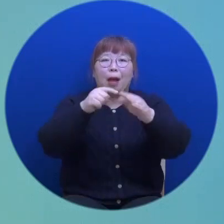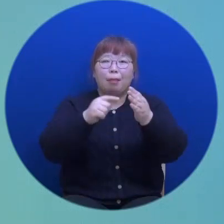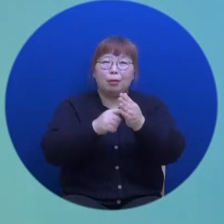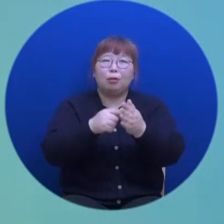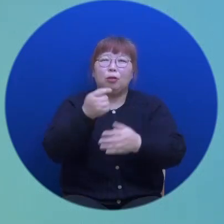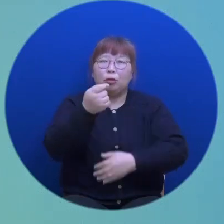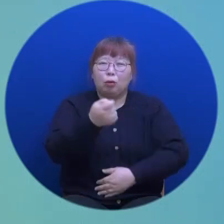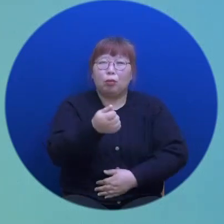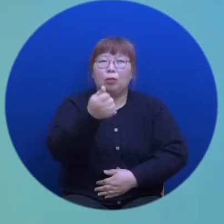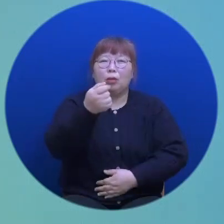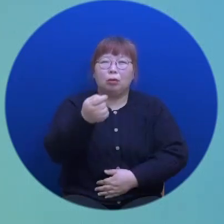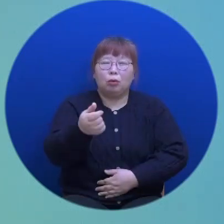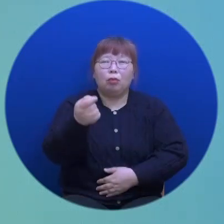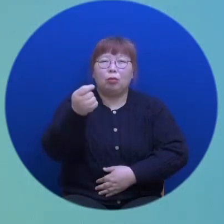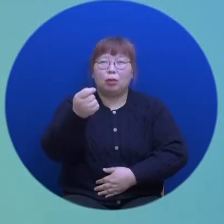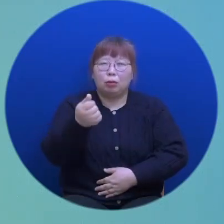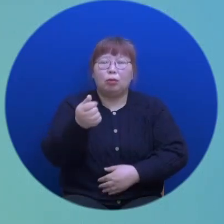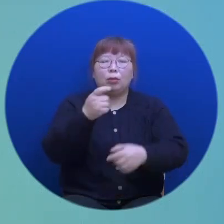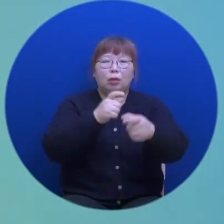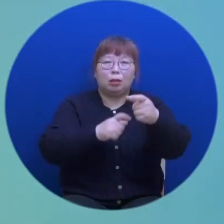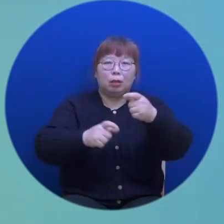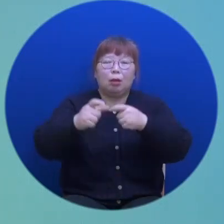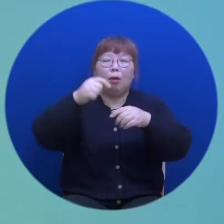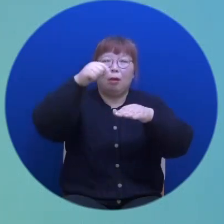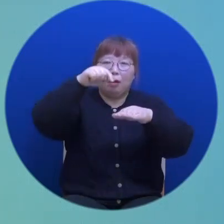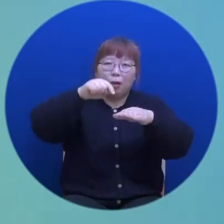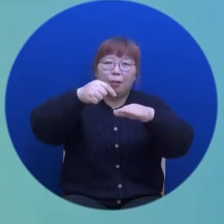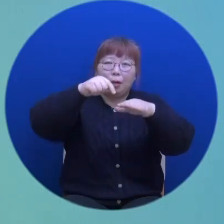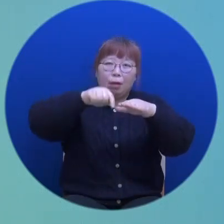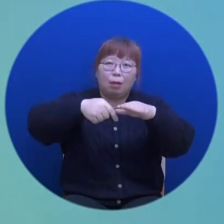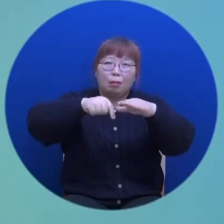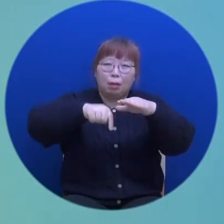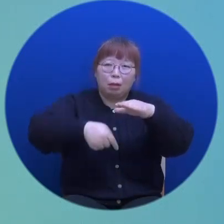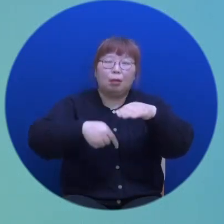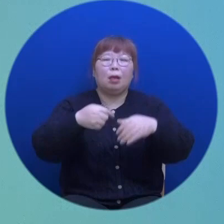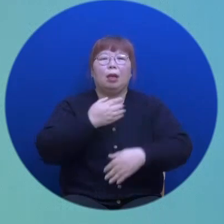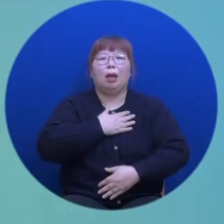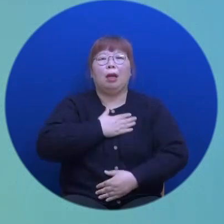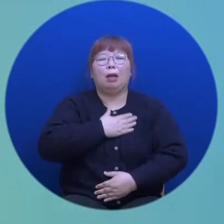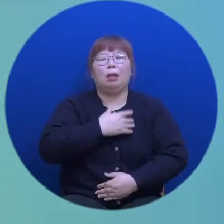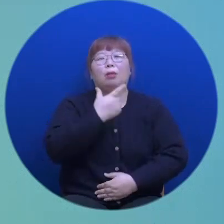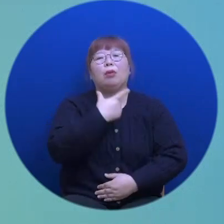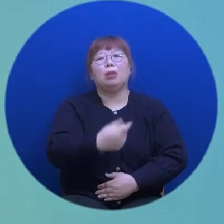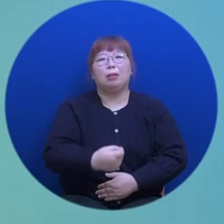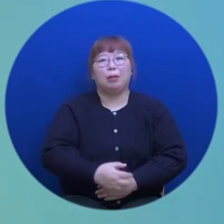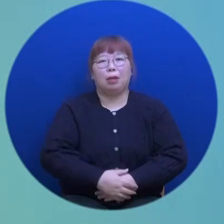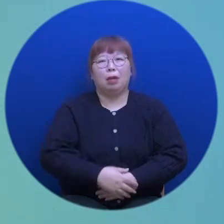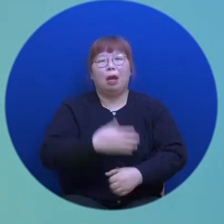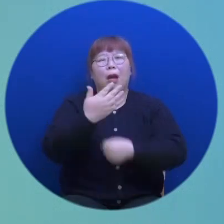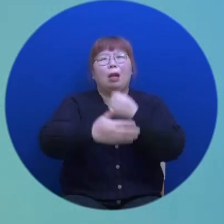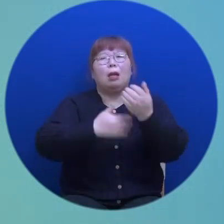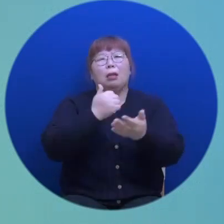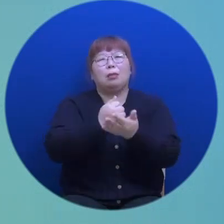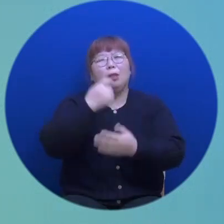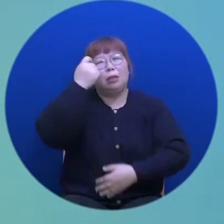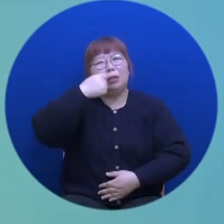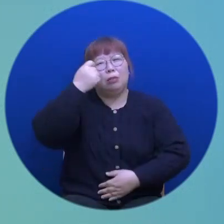더 깊게 알아가기를 원하신다는 것입니다. 우리 하나님을 슬프시게 하는 것이